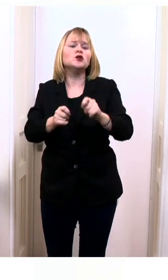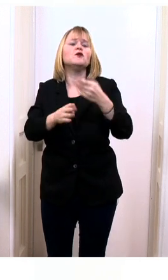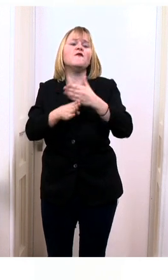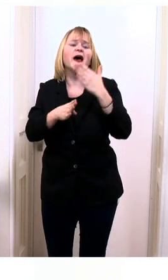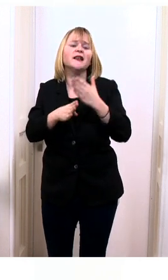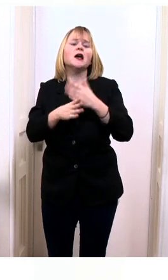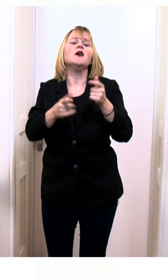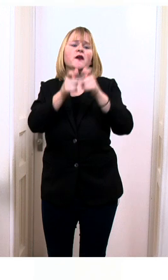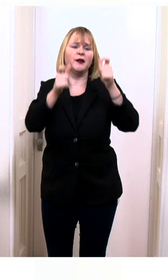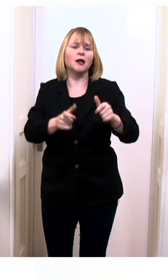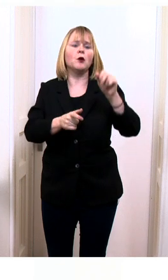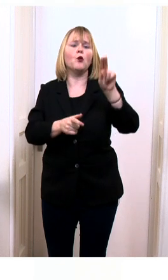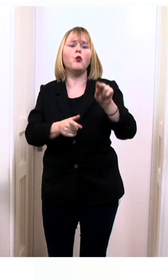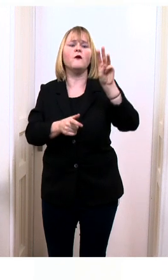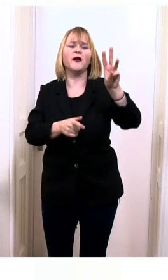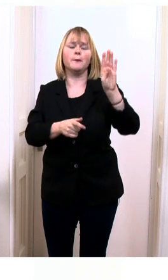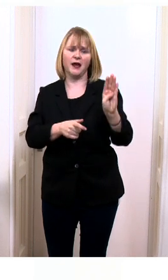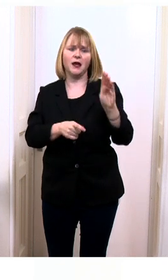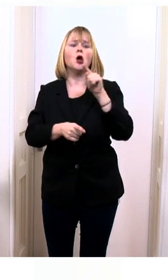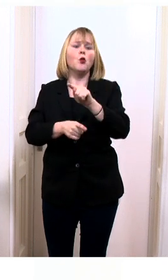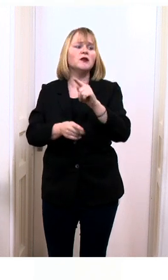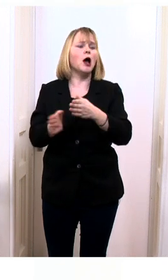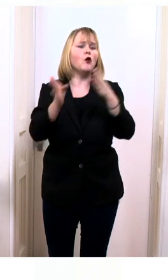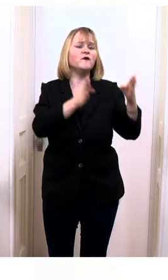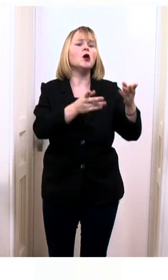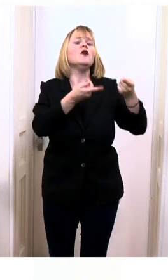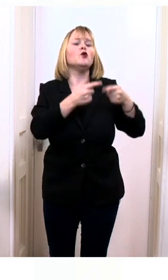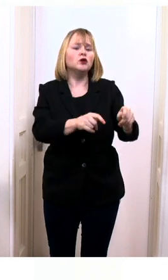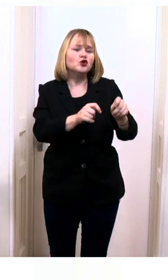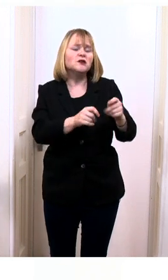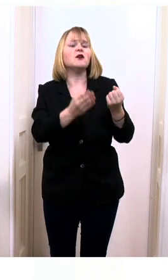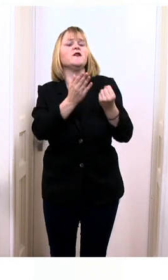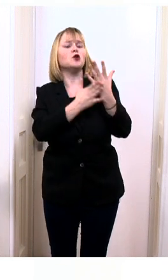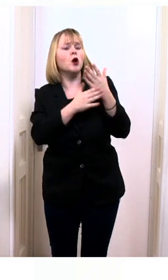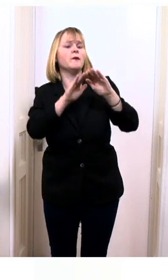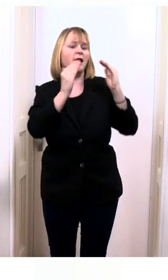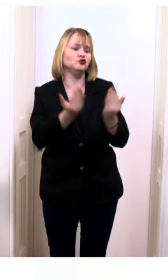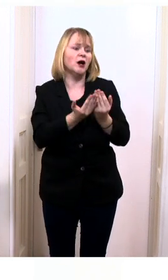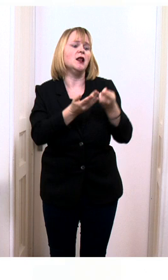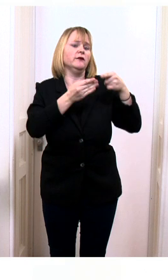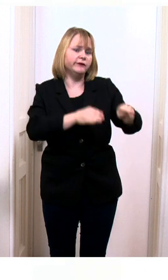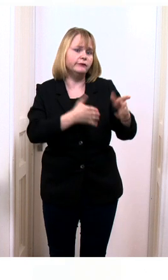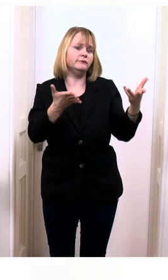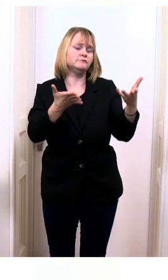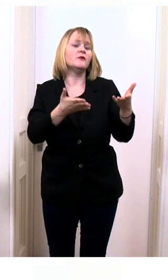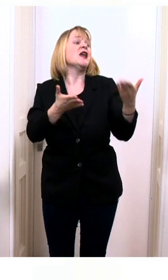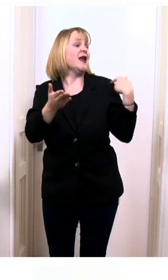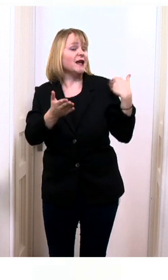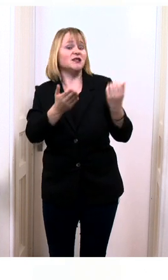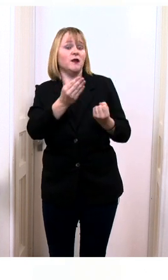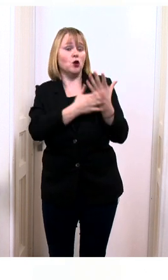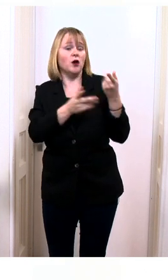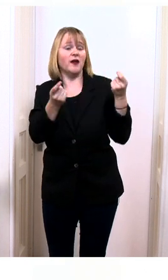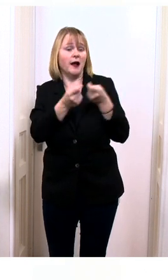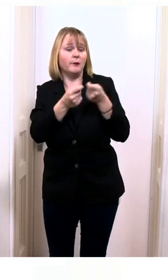den Betriebskostenanteil, der neu der pauschale Betriebskostenanteil ist. Insbesondere wurde angepasst, dass